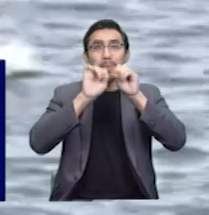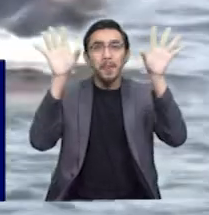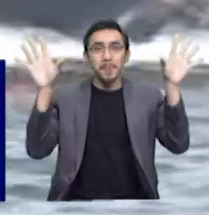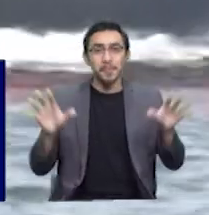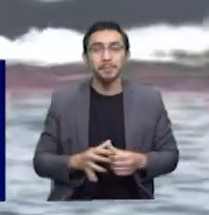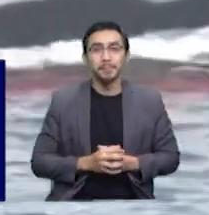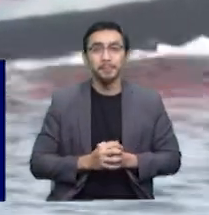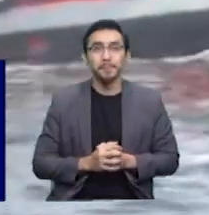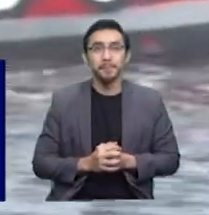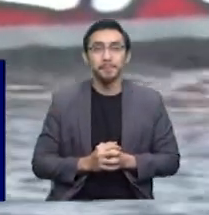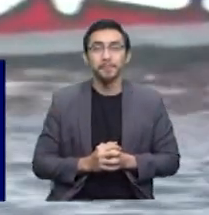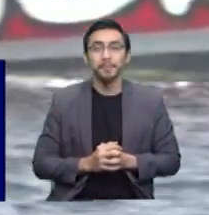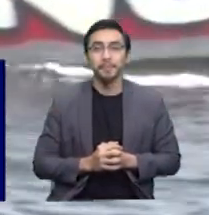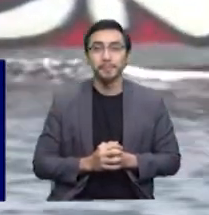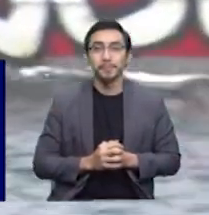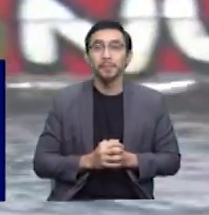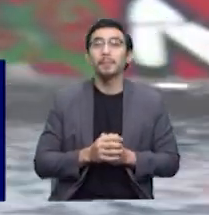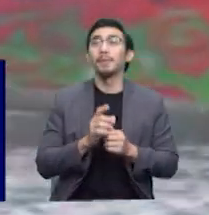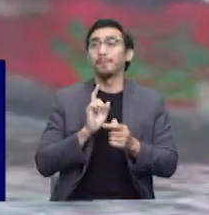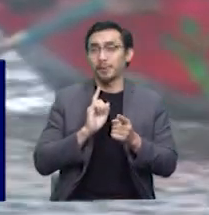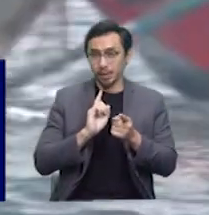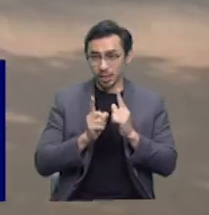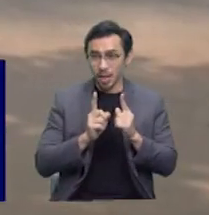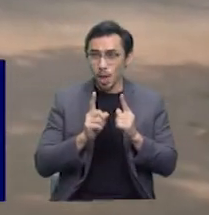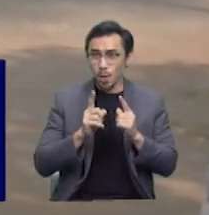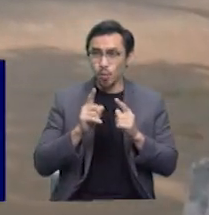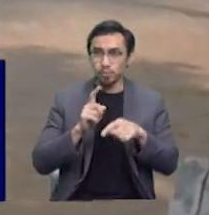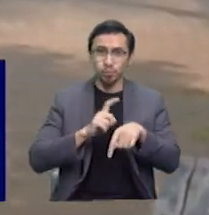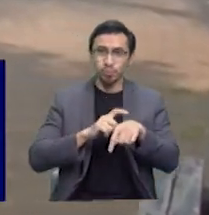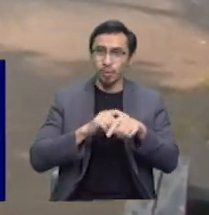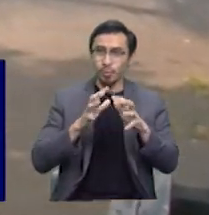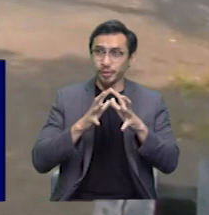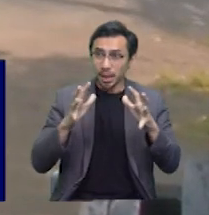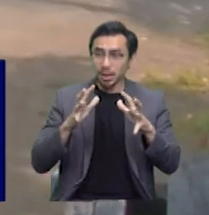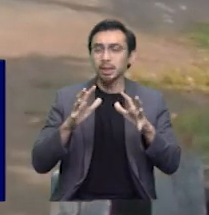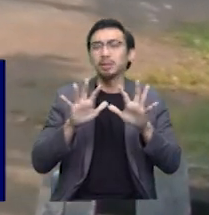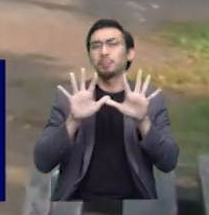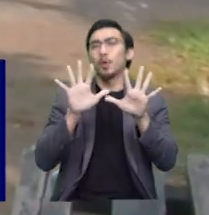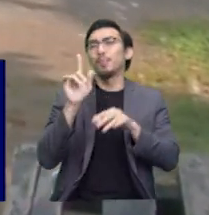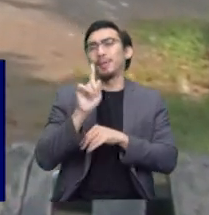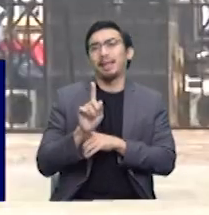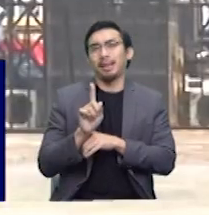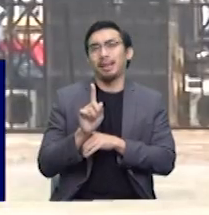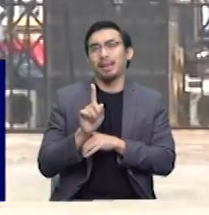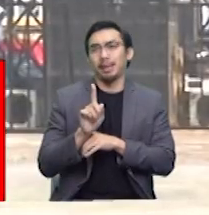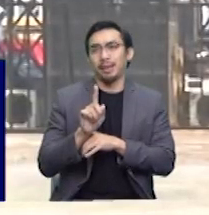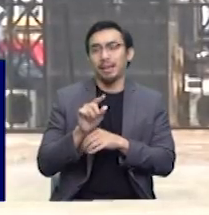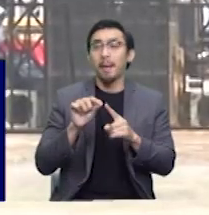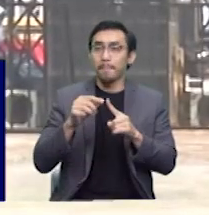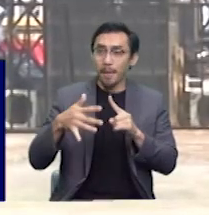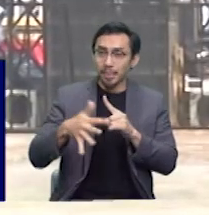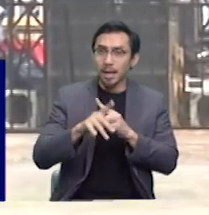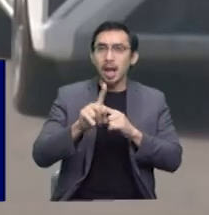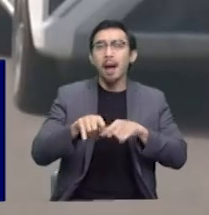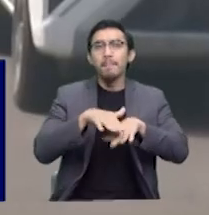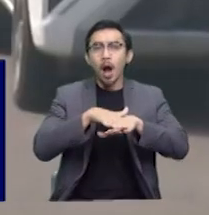api yang diklaim terbesar di Indonesia berdurasi selama 10 menit digelar di Pantai Lagoon serta ada panggung hiburan para musisi tanah